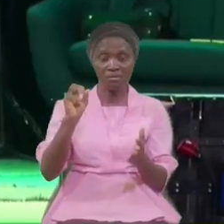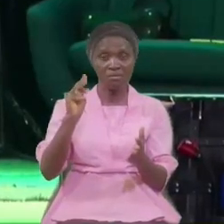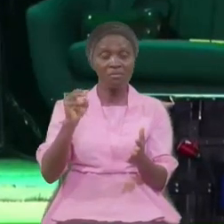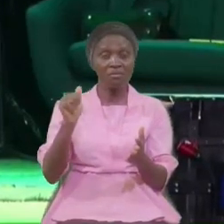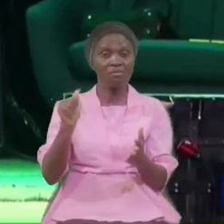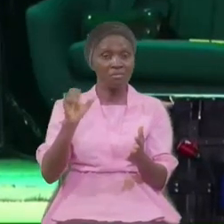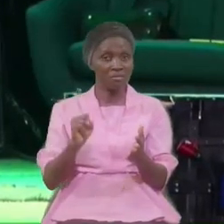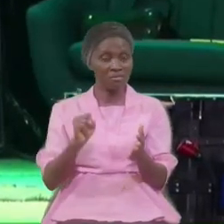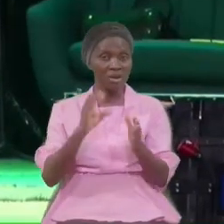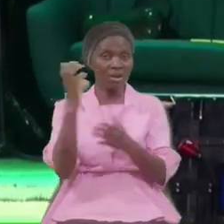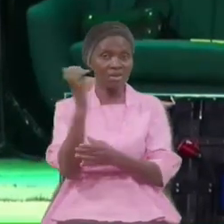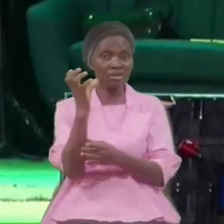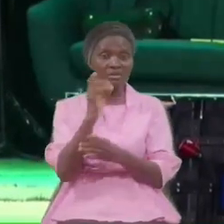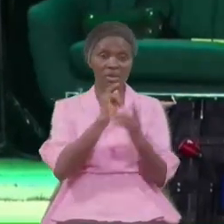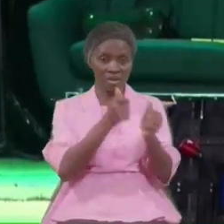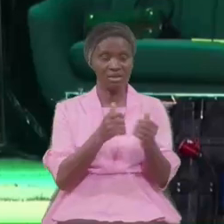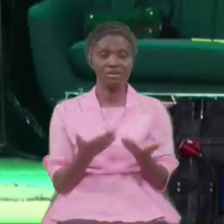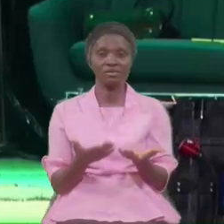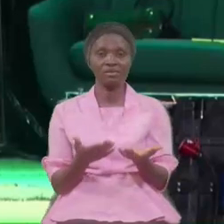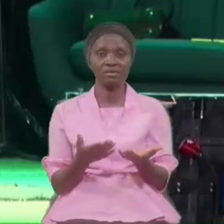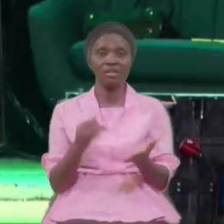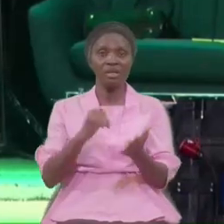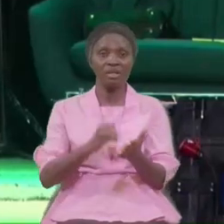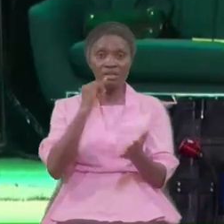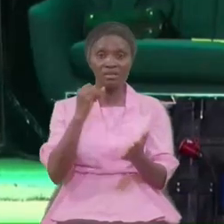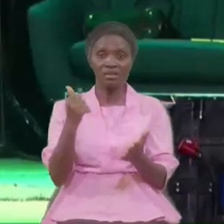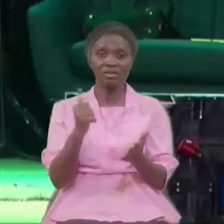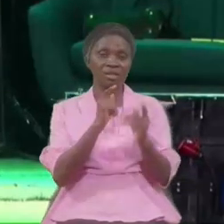C'est un don, un présent.